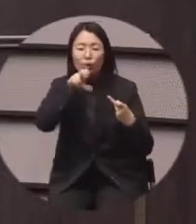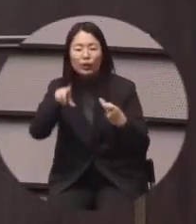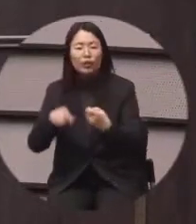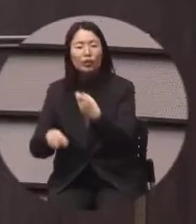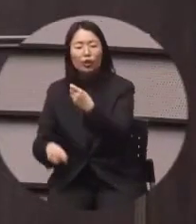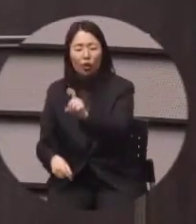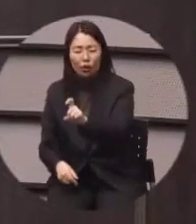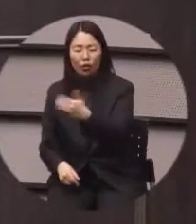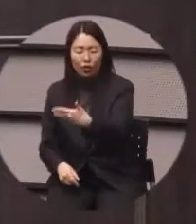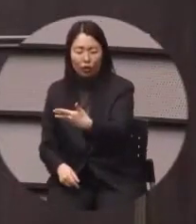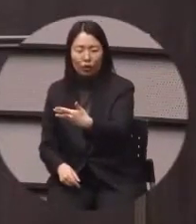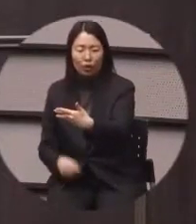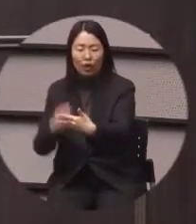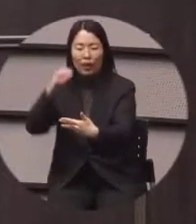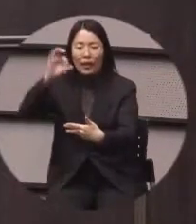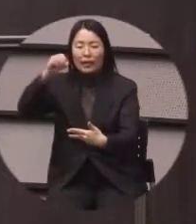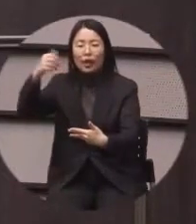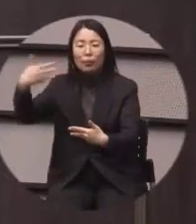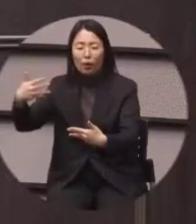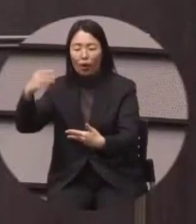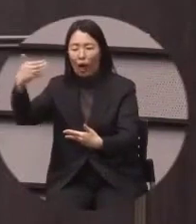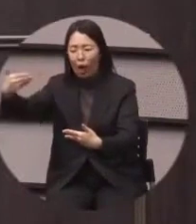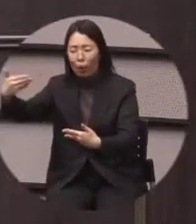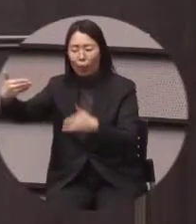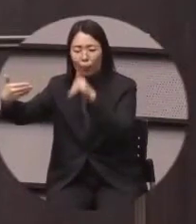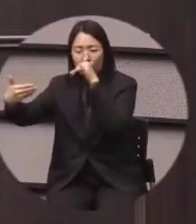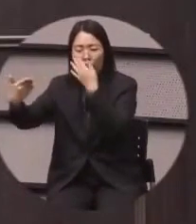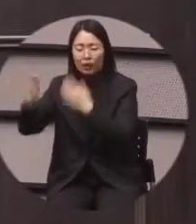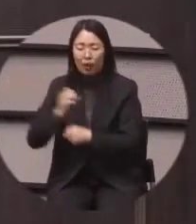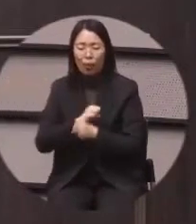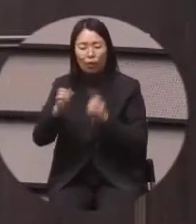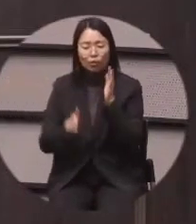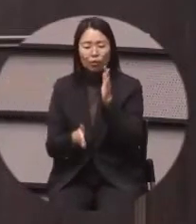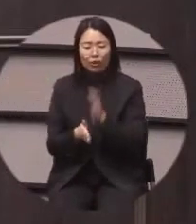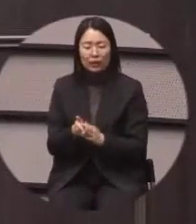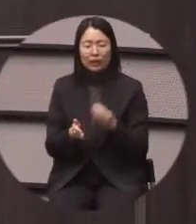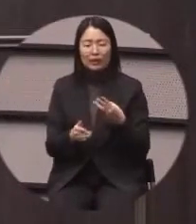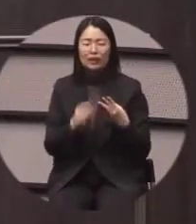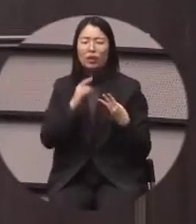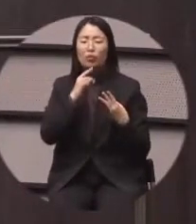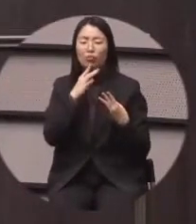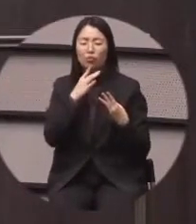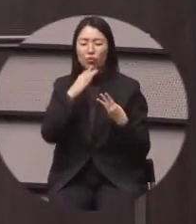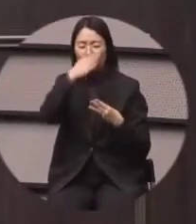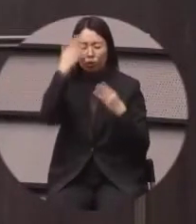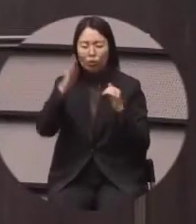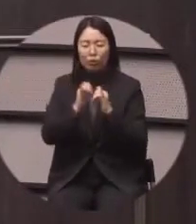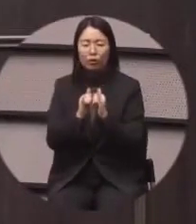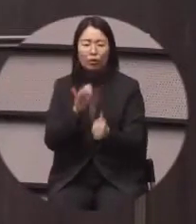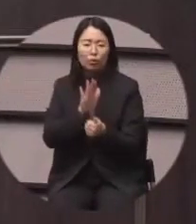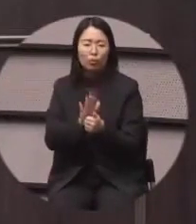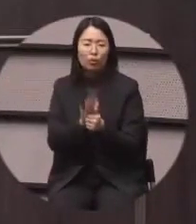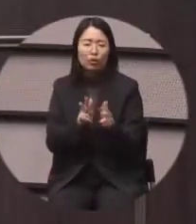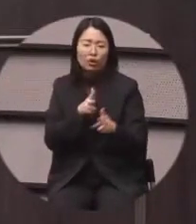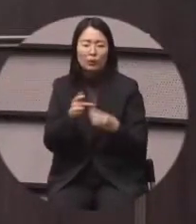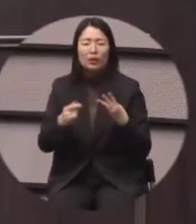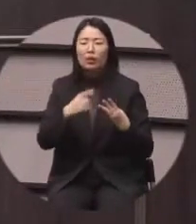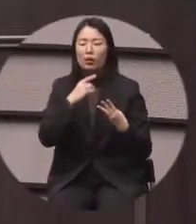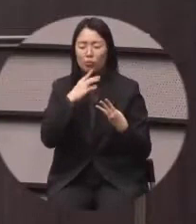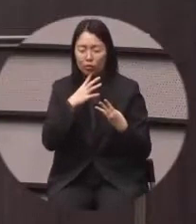8건, 양평군 9건 등이 등록된 데에 비하면 현저히 적은 결과입니다.